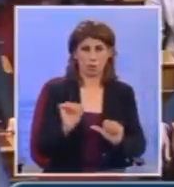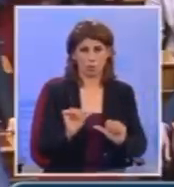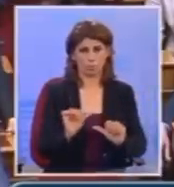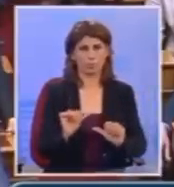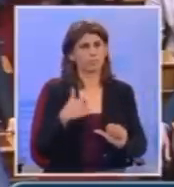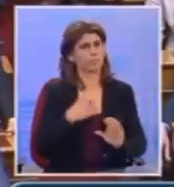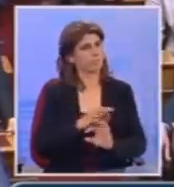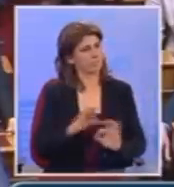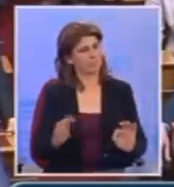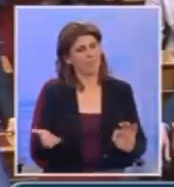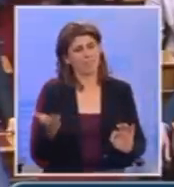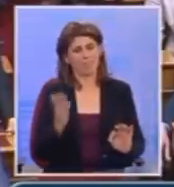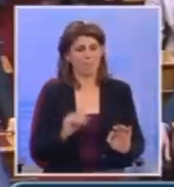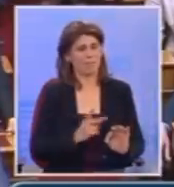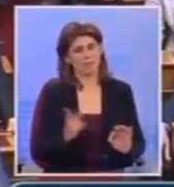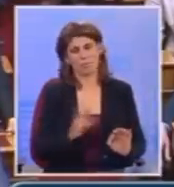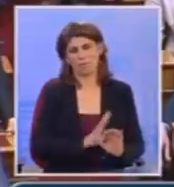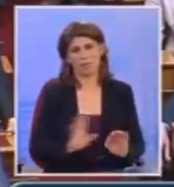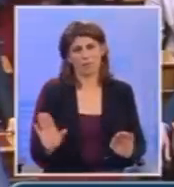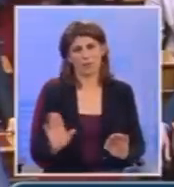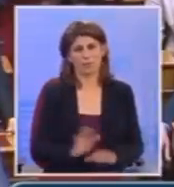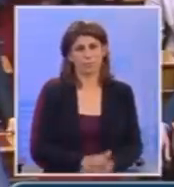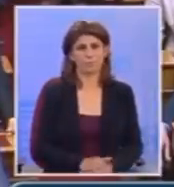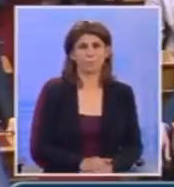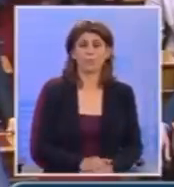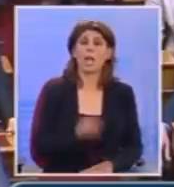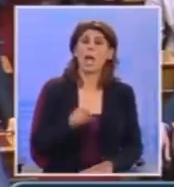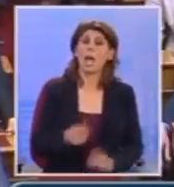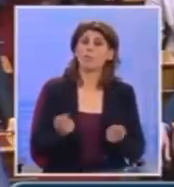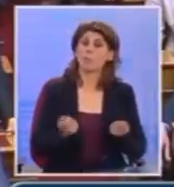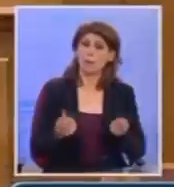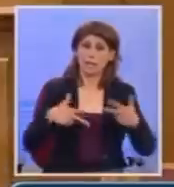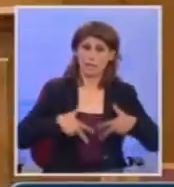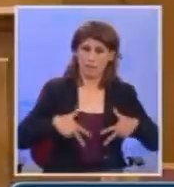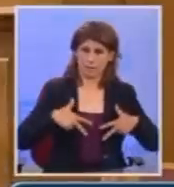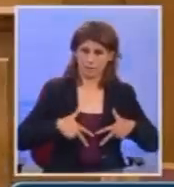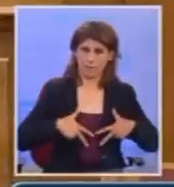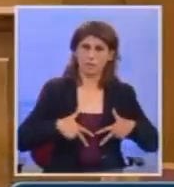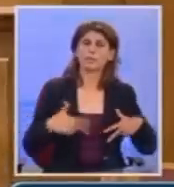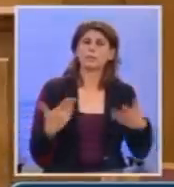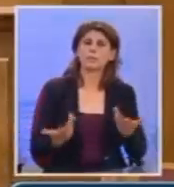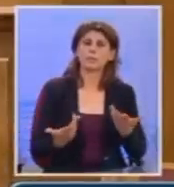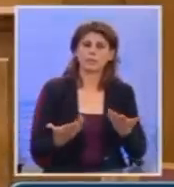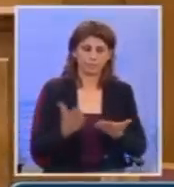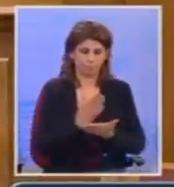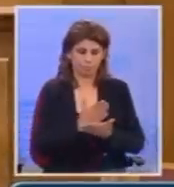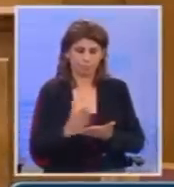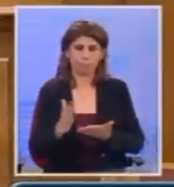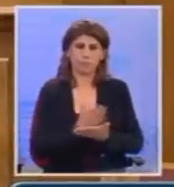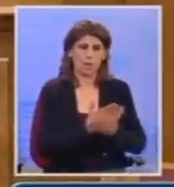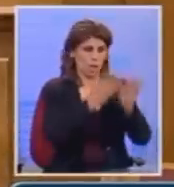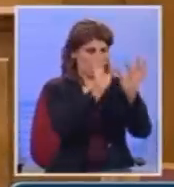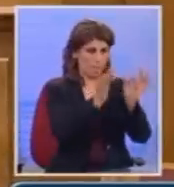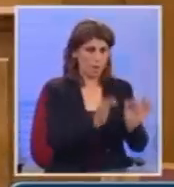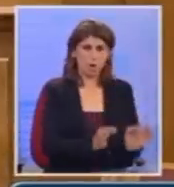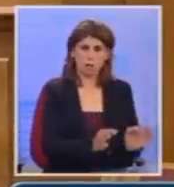Θέλω να σας διαβεβαιώσω, δεν ισχύει τίποτα από τα δύο. Αυτό που κάνει η κυβέρνηση είναι να διαχωρίζει τα πρότυπα